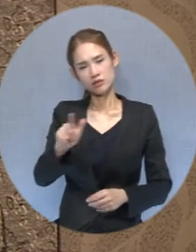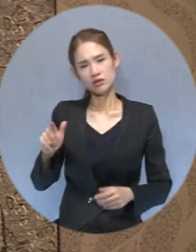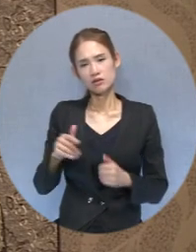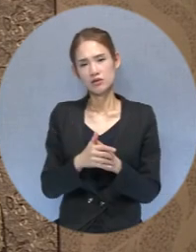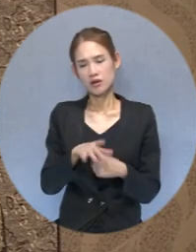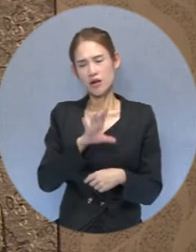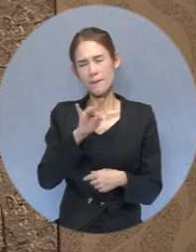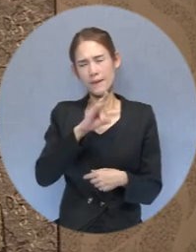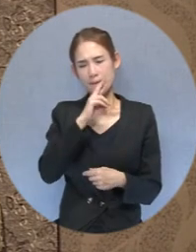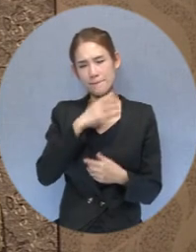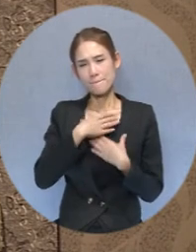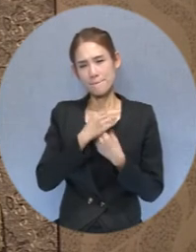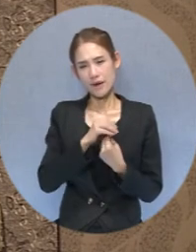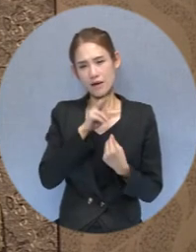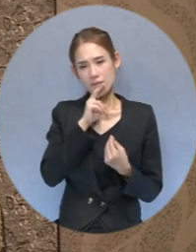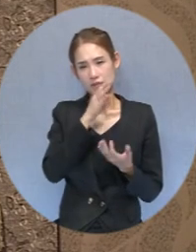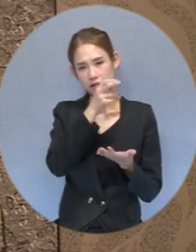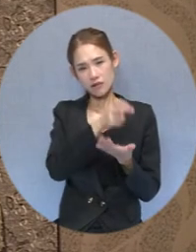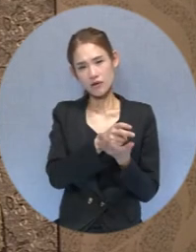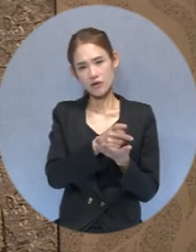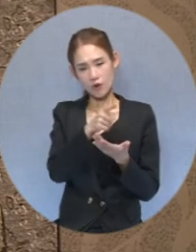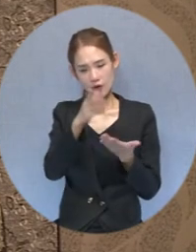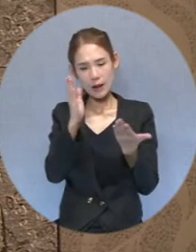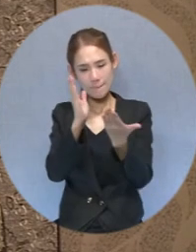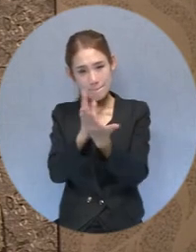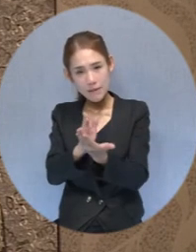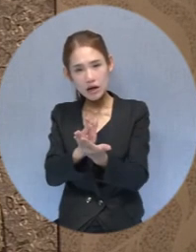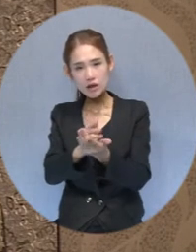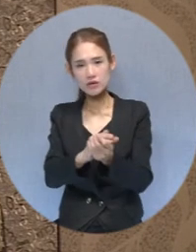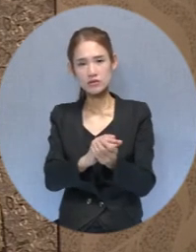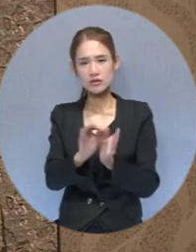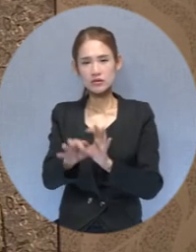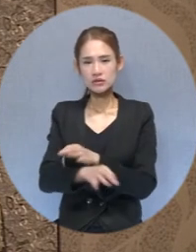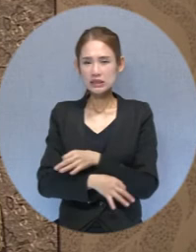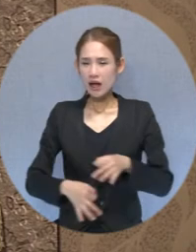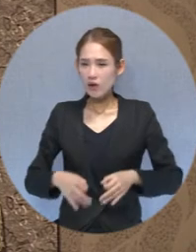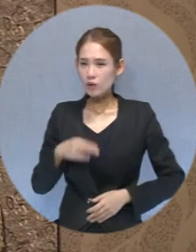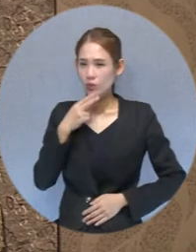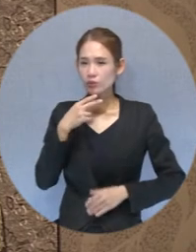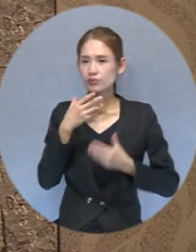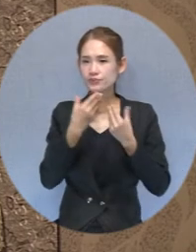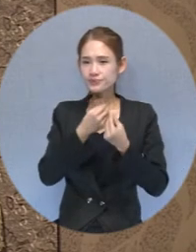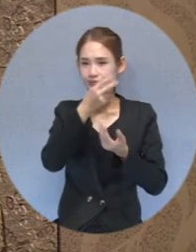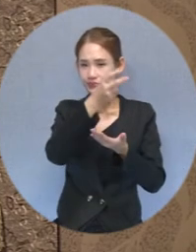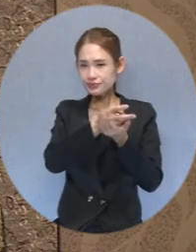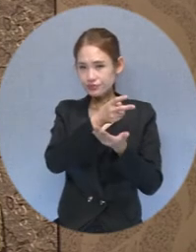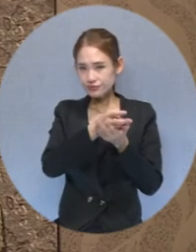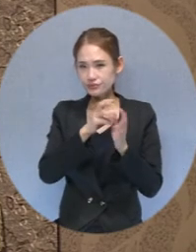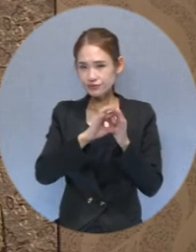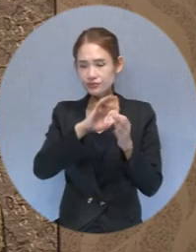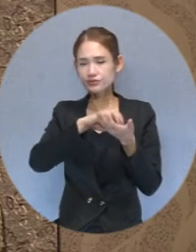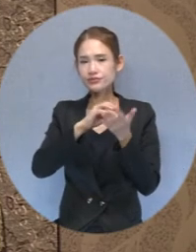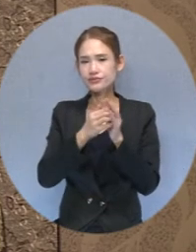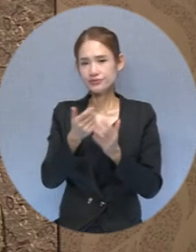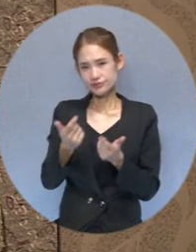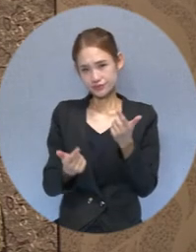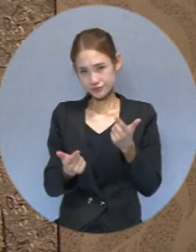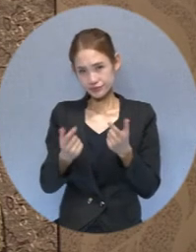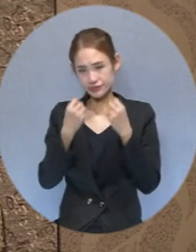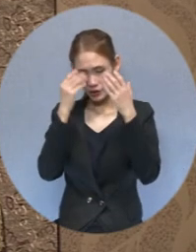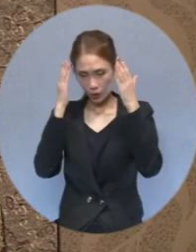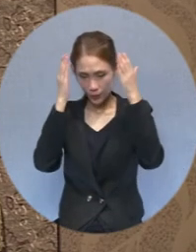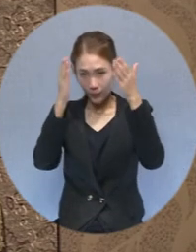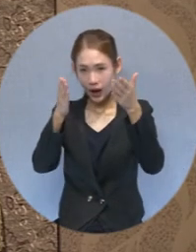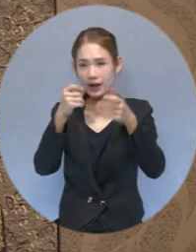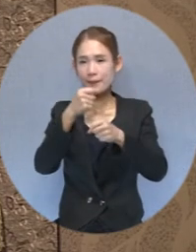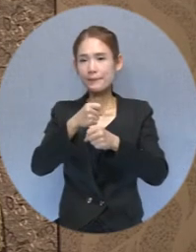처음에 편리한 제도가 나왔으면 그거에 맞춰서 부작용 없는 조례를 통해서 적절하게 규제하고 새로운 방향성을 만들어